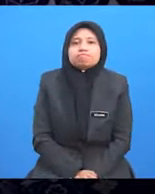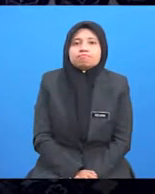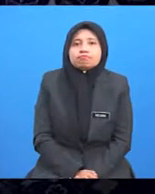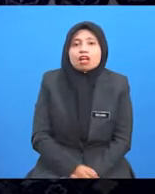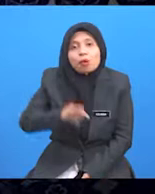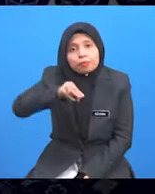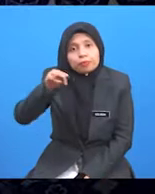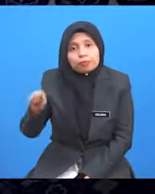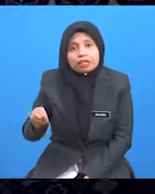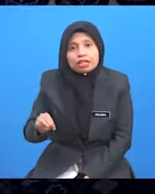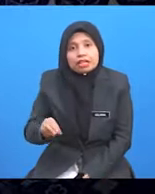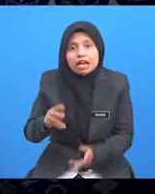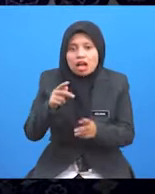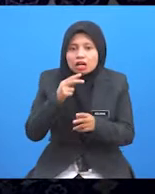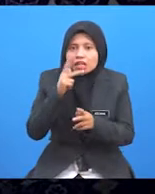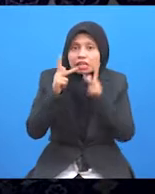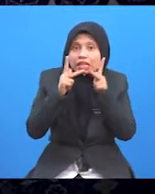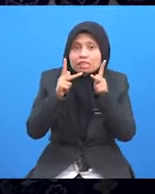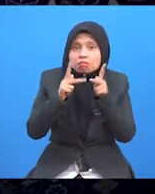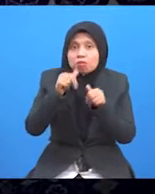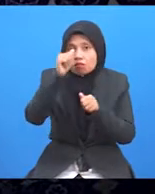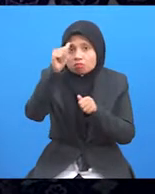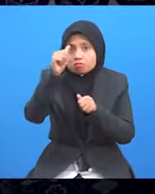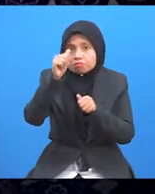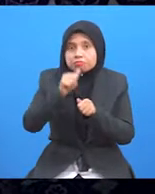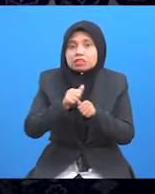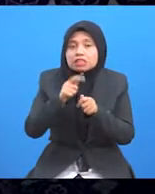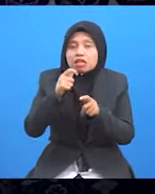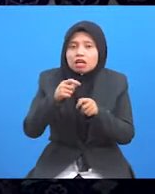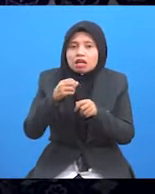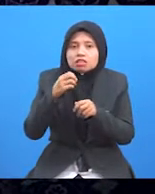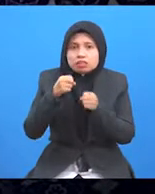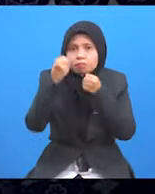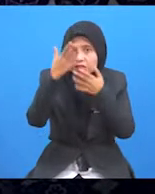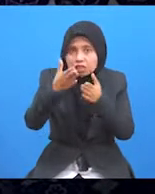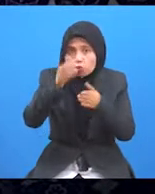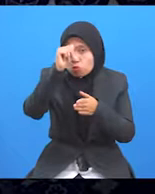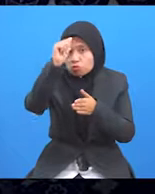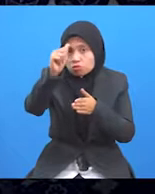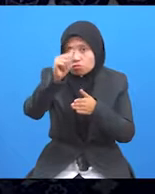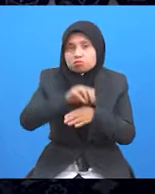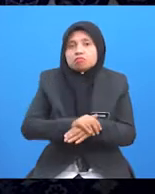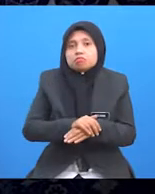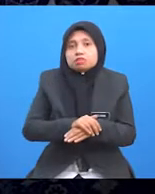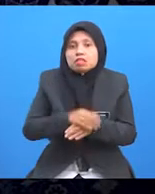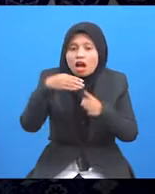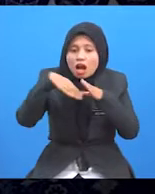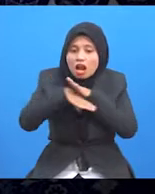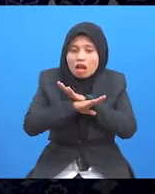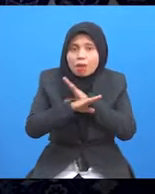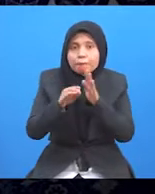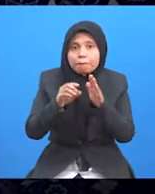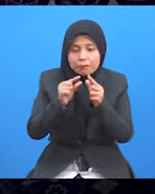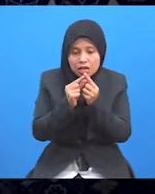yang beramal soleh. Dan begitulah sebaliknya. Murid-murid, kalimah amal soleh